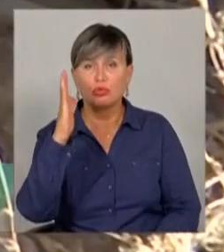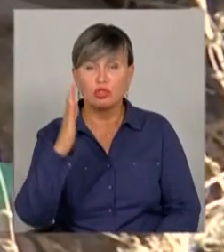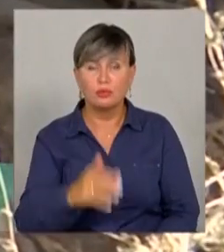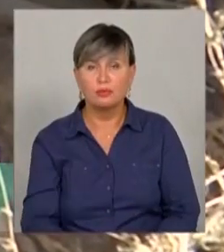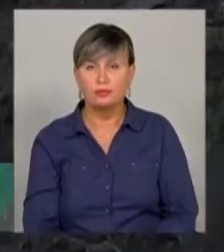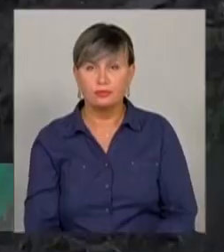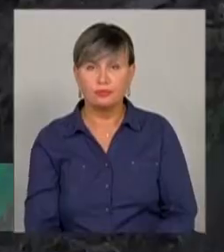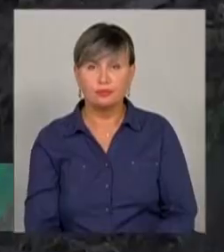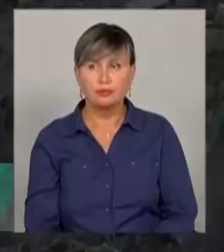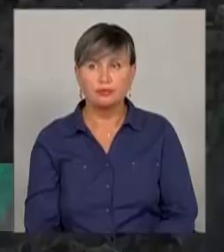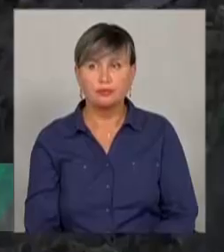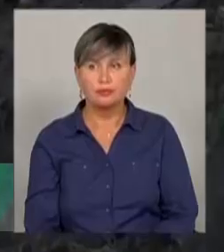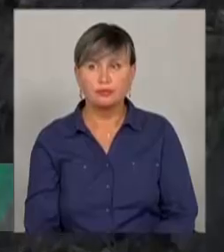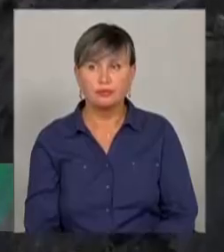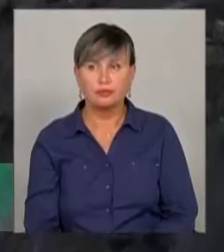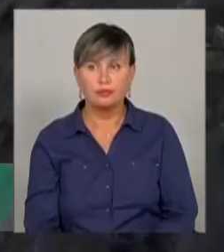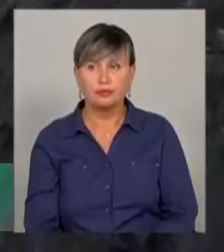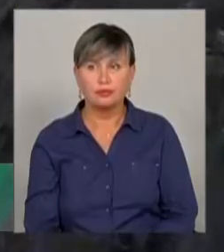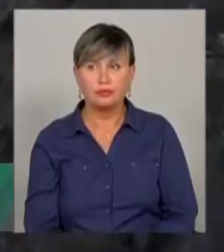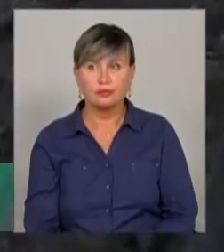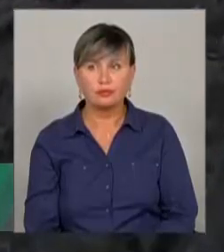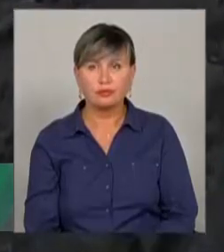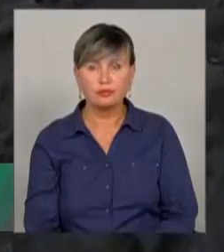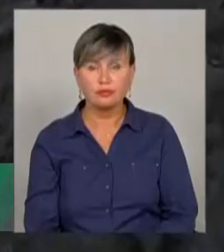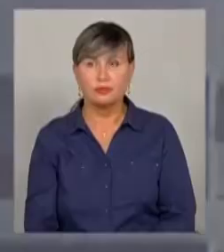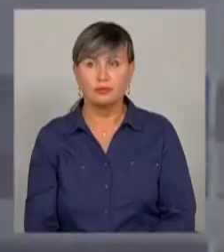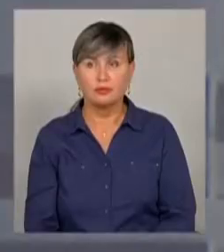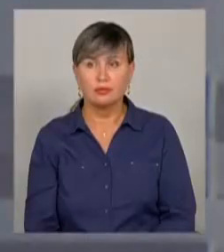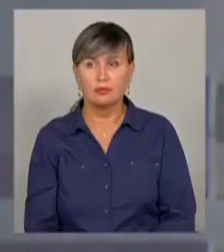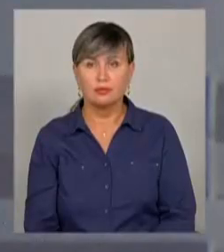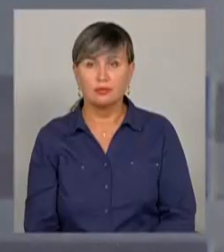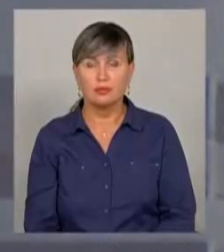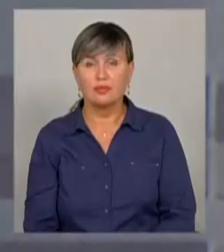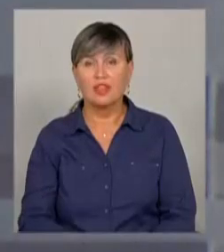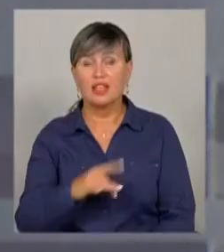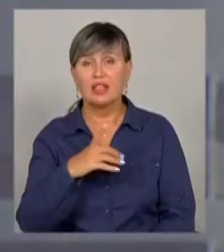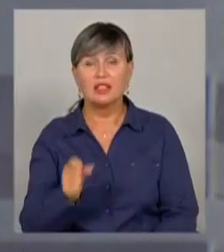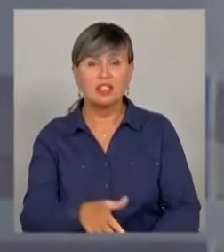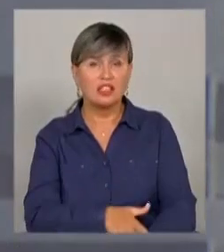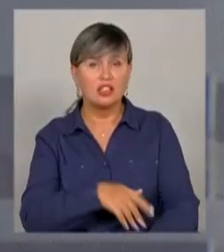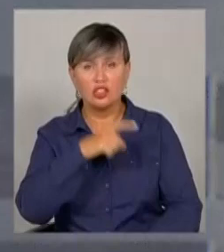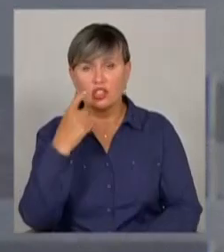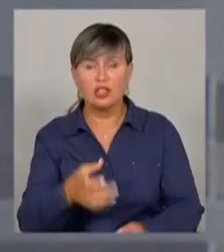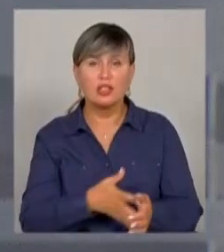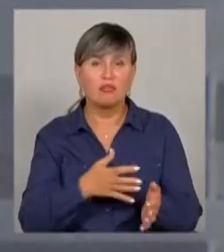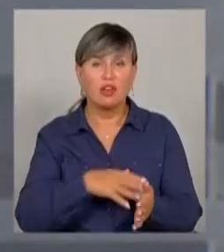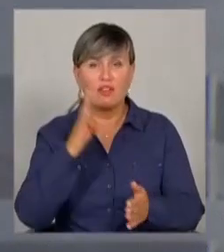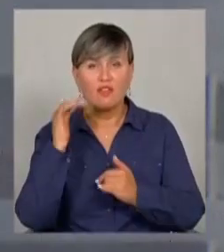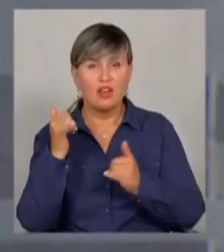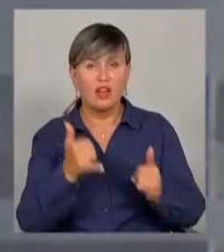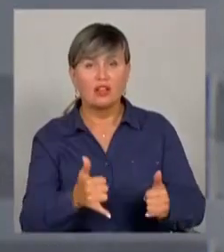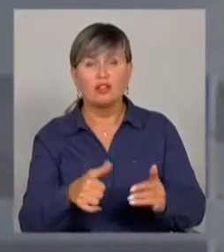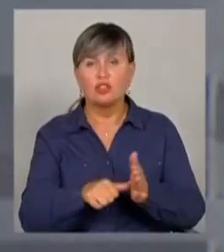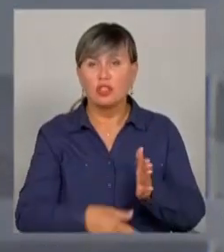Эльвира Ликерова, Надир Хамзин, телеканал Алматы, область ЖТСУ. Из-за длительной жары и нехватки поливной воды сразу в